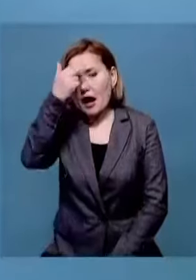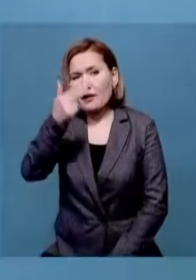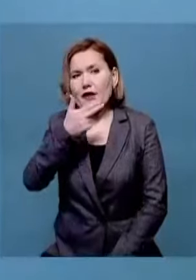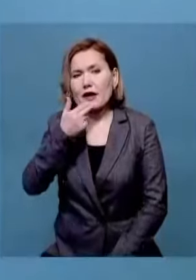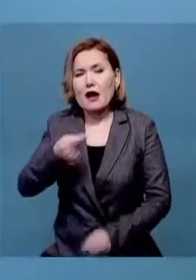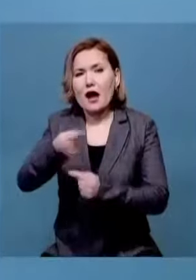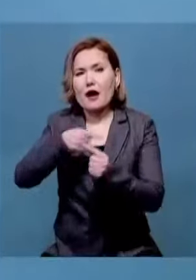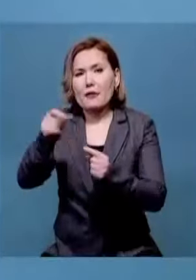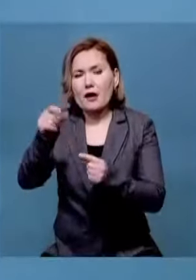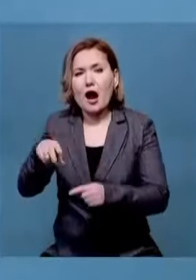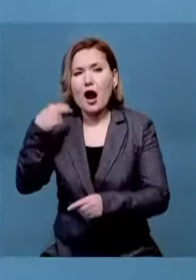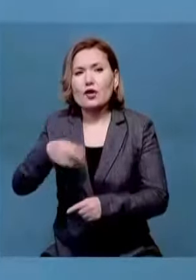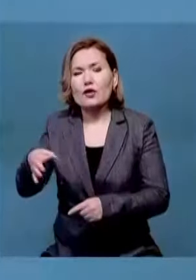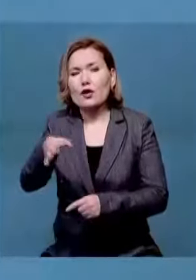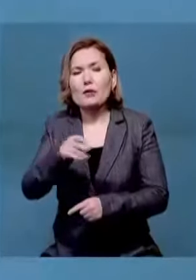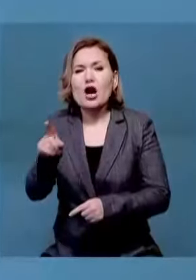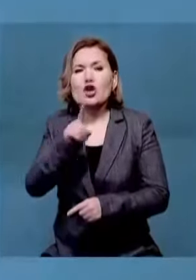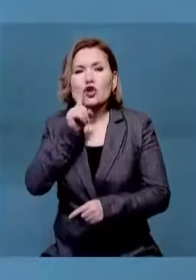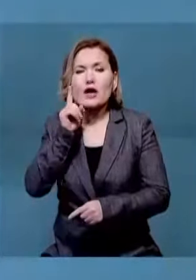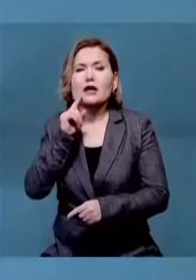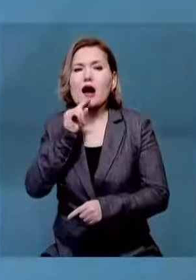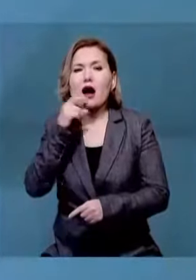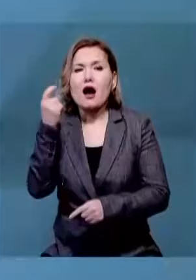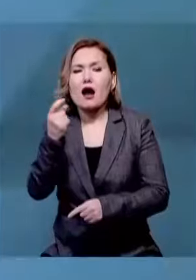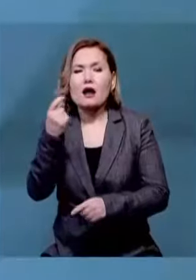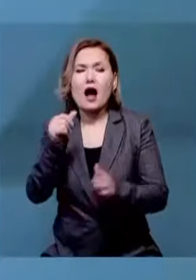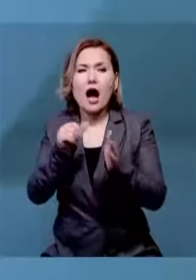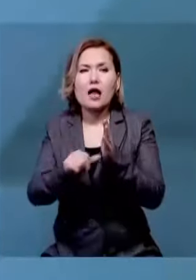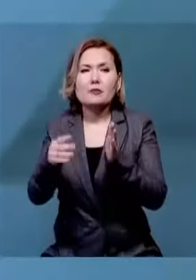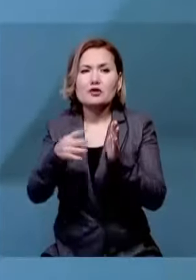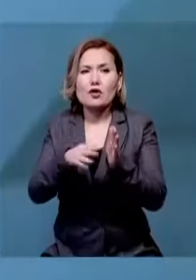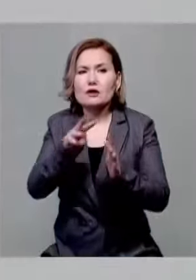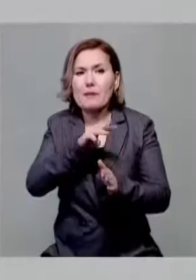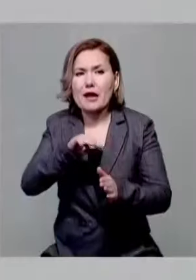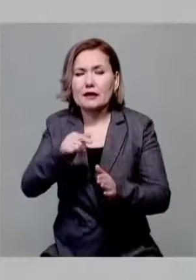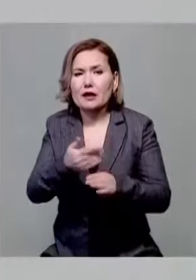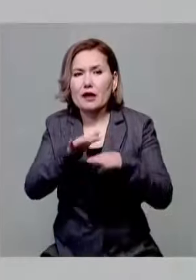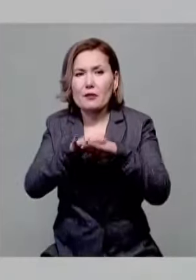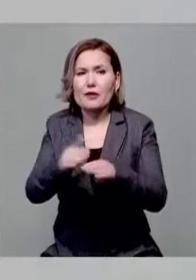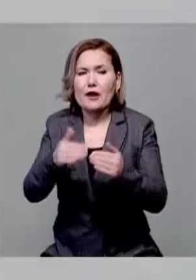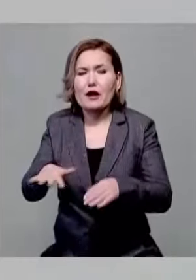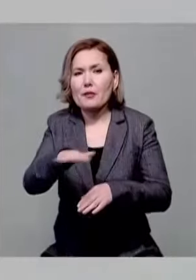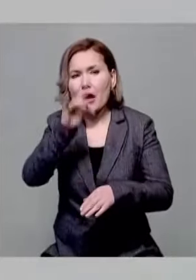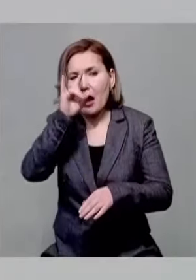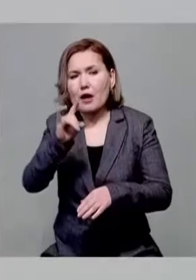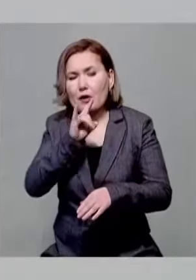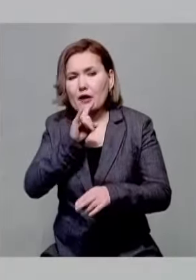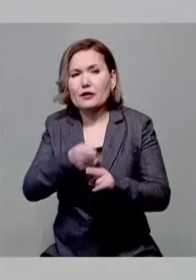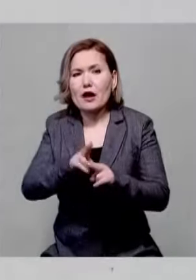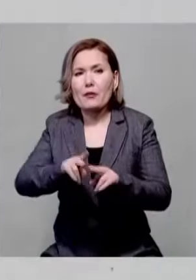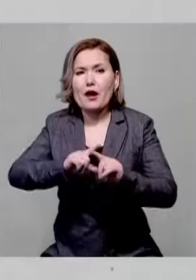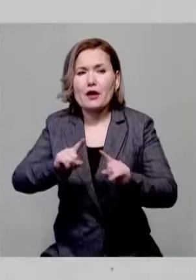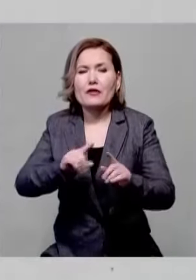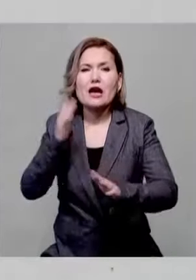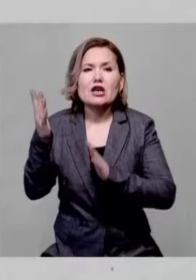Италиялық инвесторлар Ақтөбе облысының жасыл экономикасына 69 миллиард теңге бөлді. Қазір аймақта елімізде баламасы